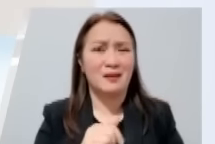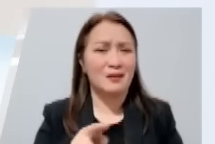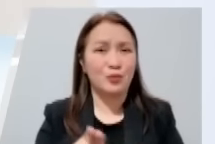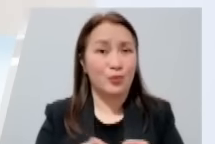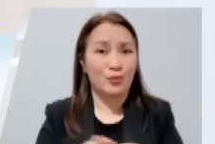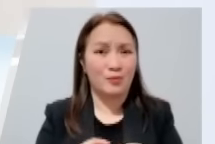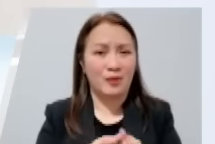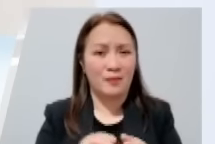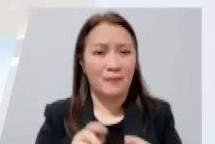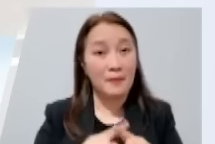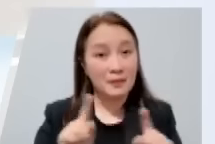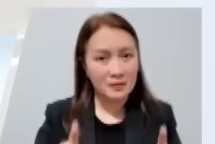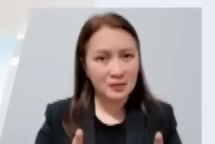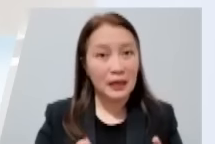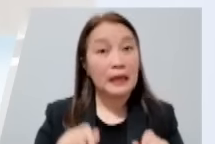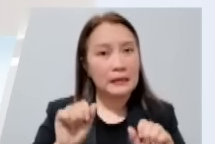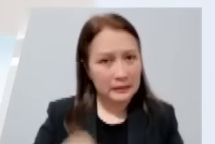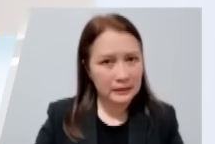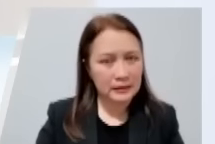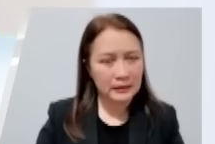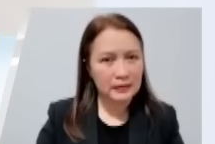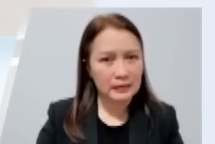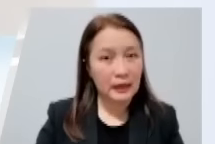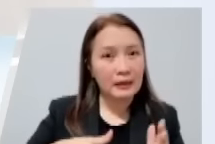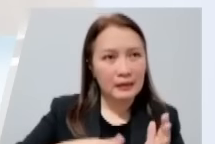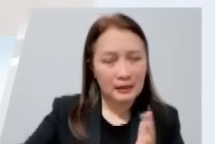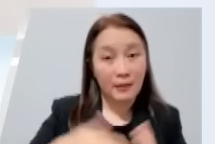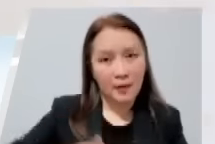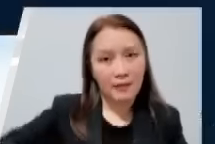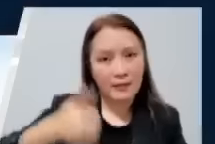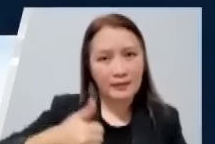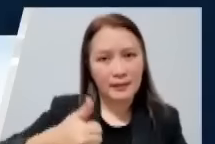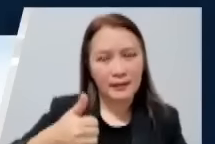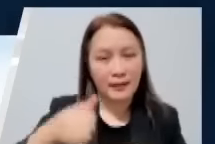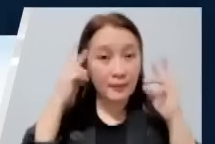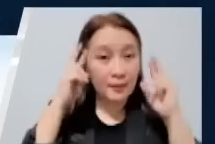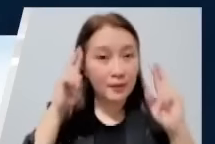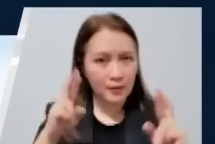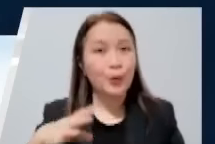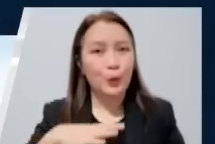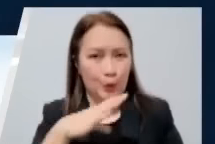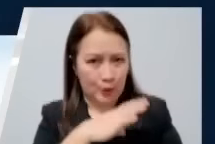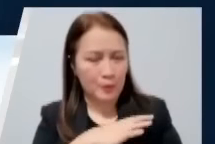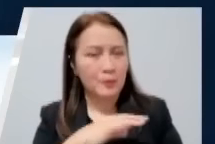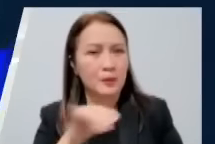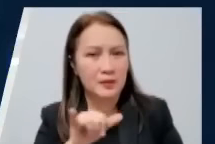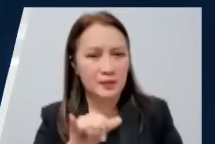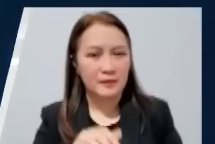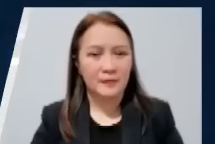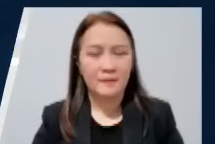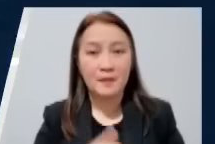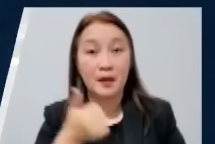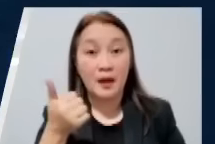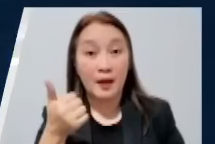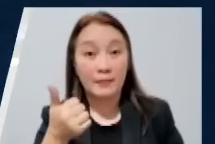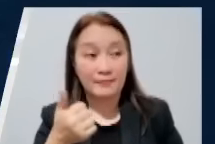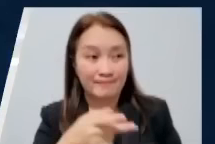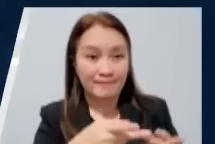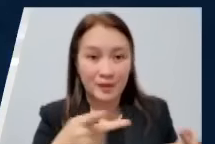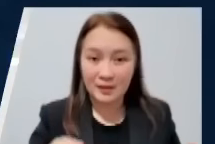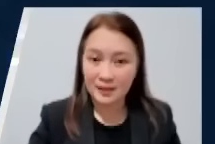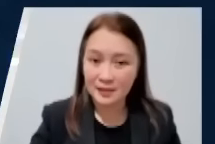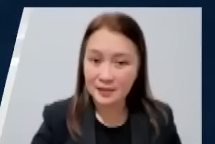elect a mayor, that's even enough to elect a congressman. Ilang lugar ang inimbestigahan at